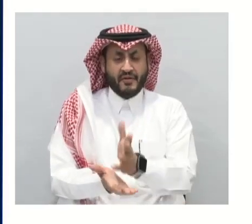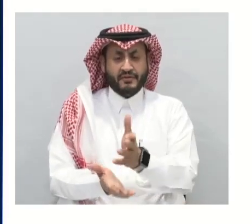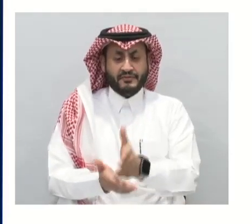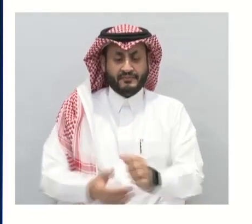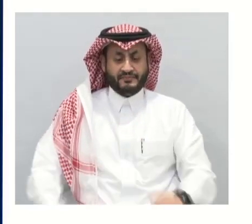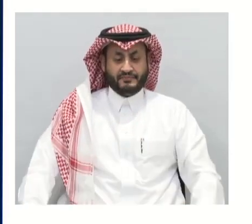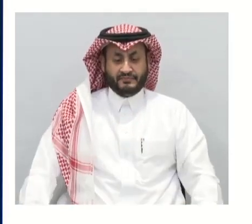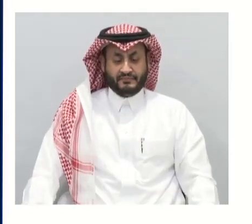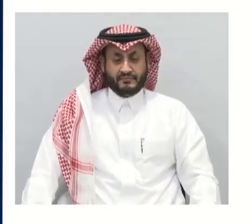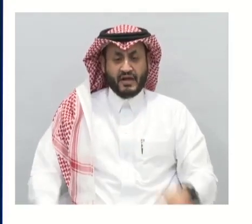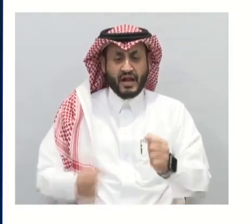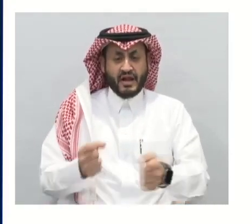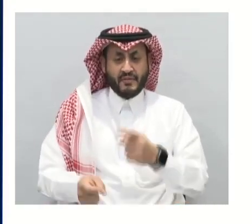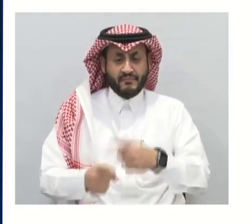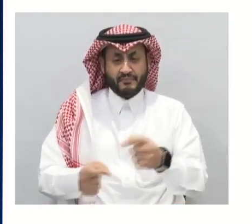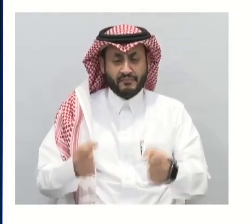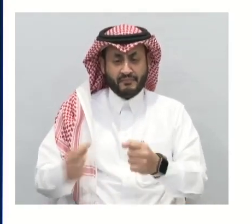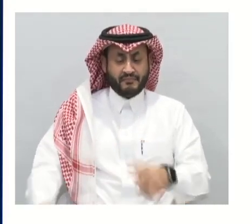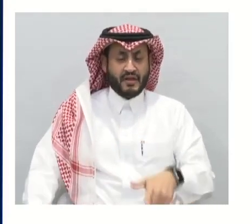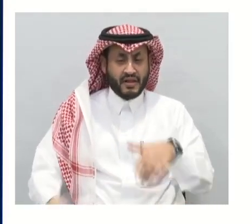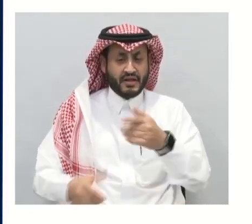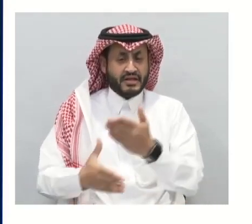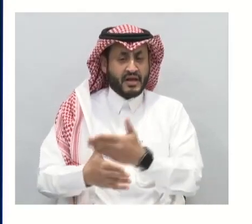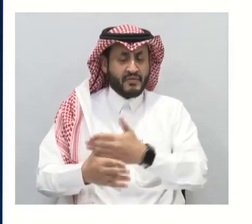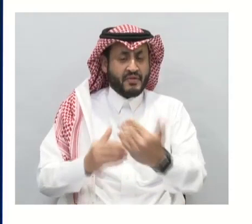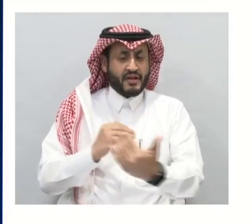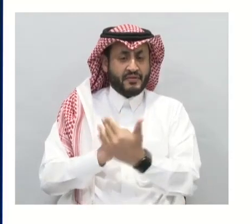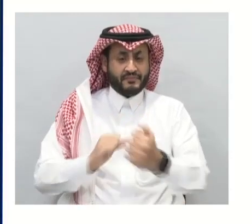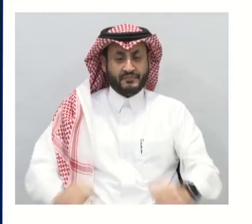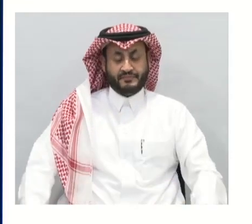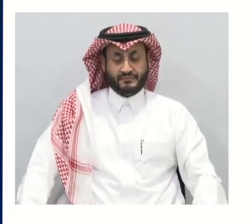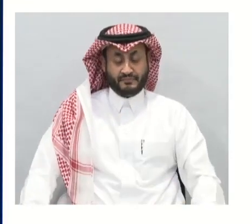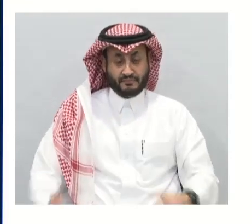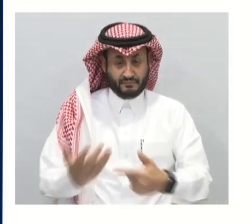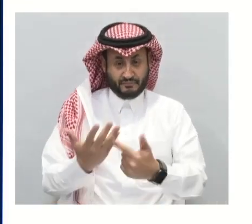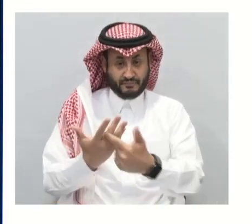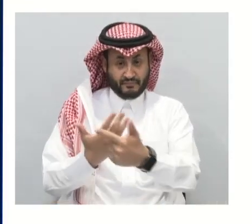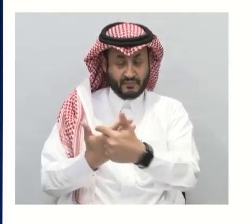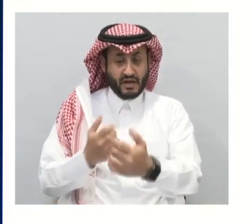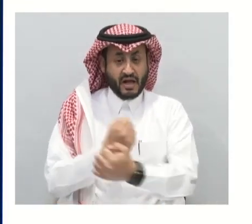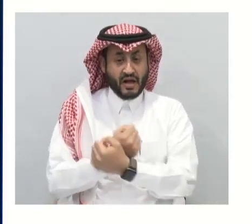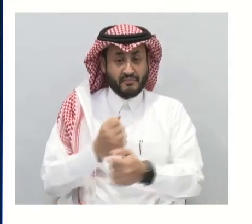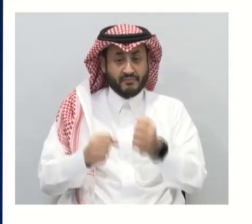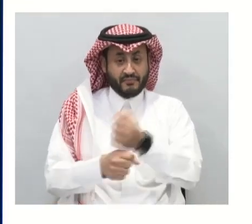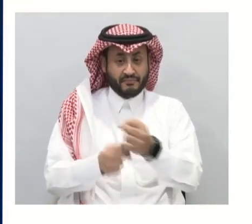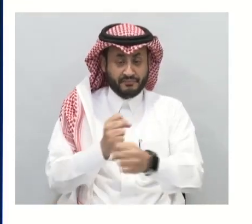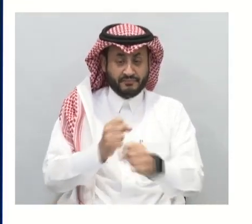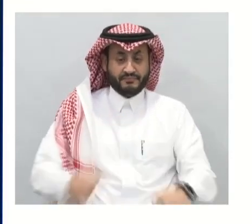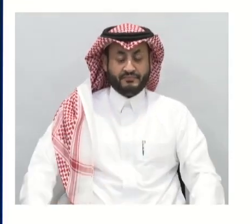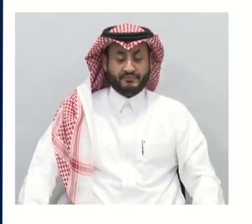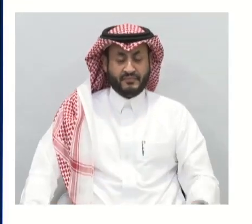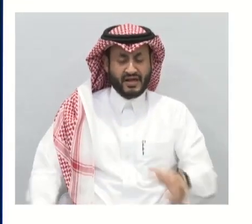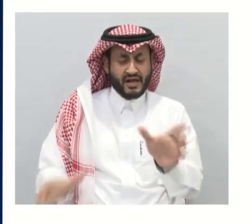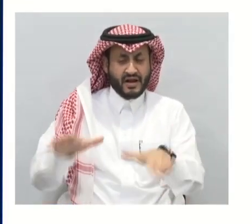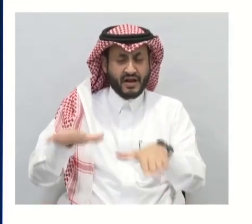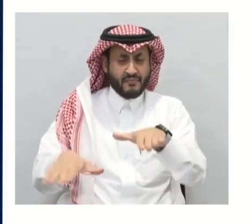مسترجع سوريا ما هي الاهداف والاهميه من هذا الدرس تحديد الوظائف الخمسه لجهاز الهيكلي العظمي المقارنه